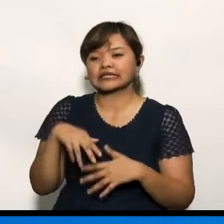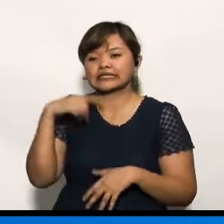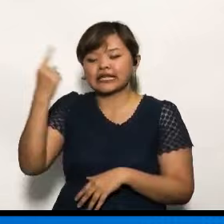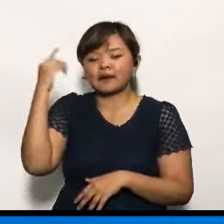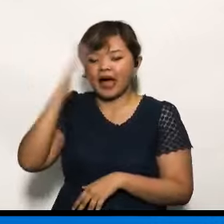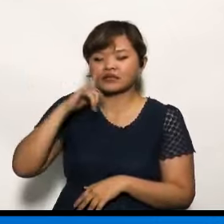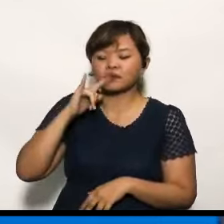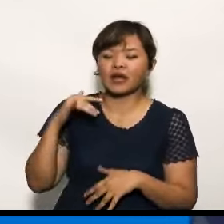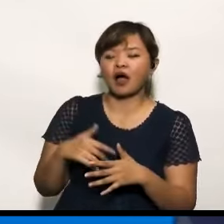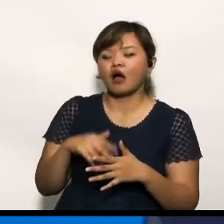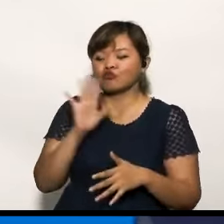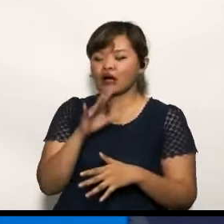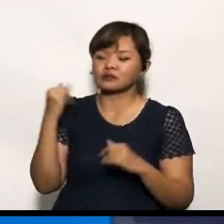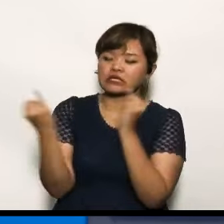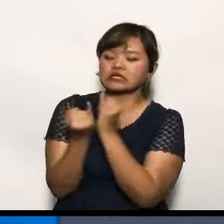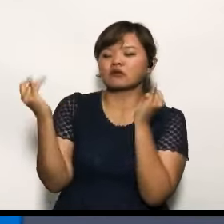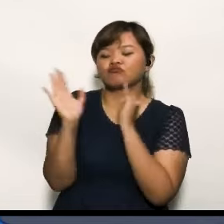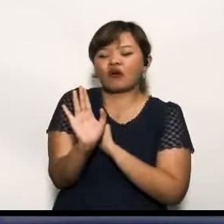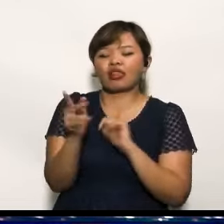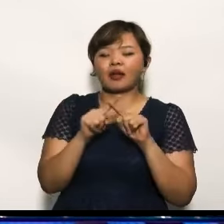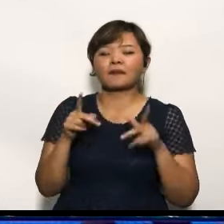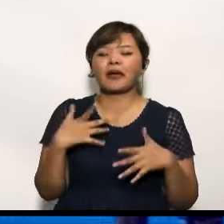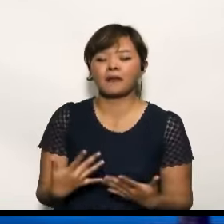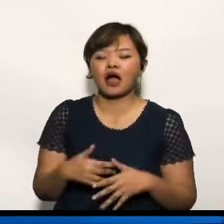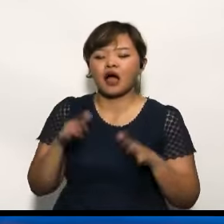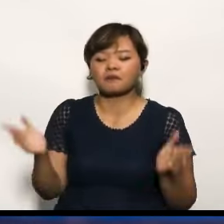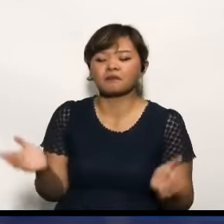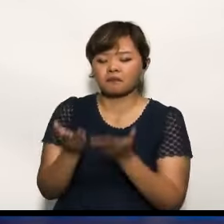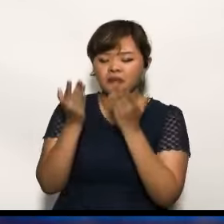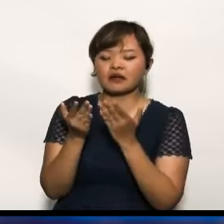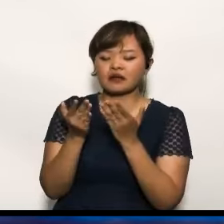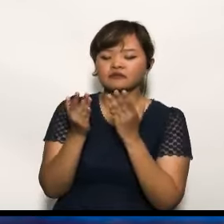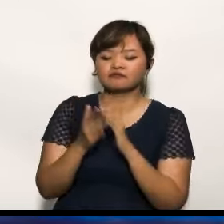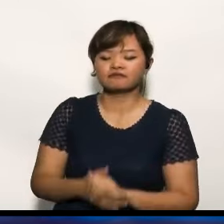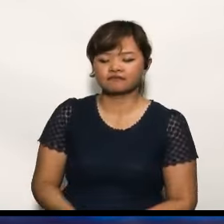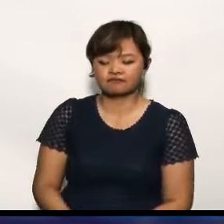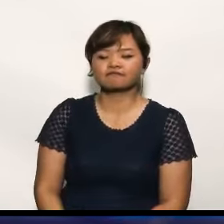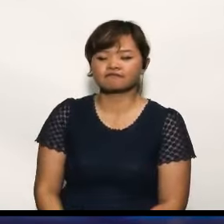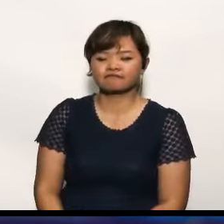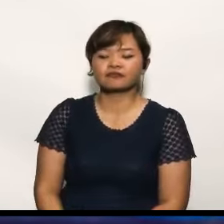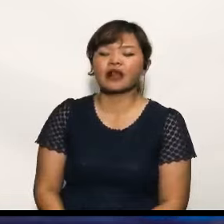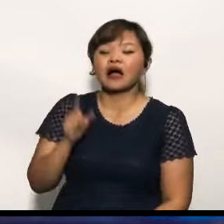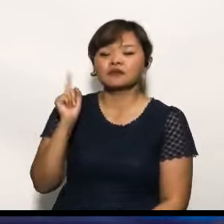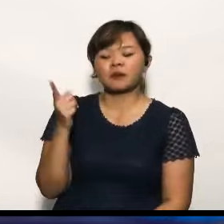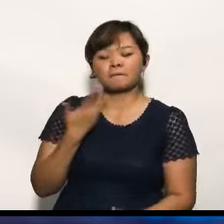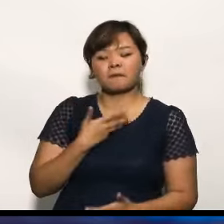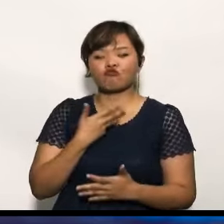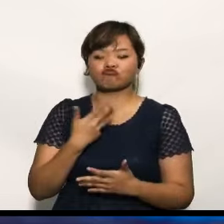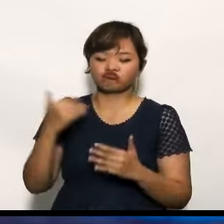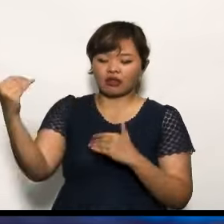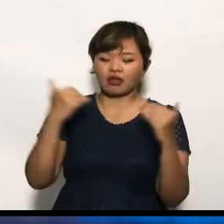kita. Bukan mengalahkan, but to build. Apa yang membawa Anda sampai ke